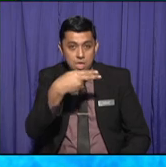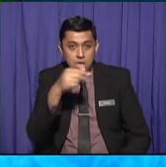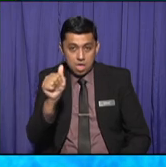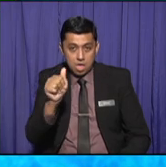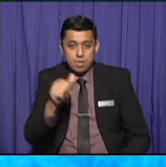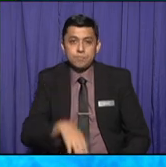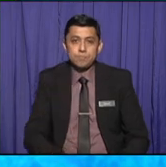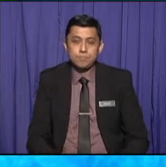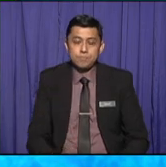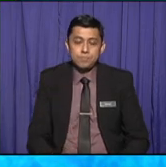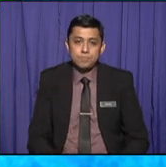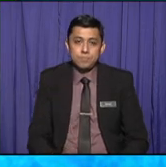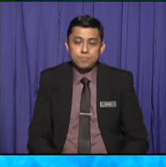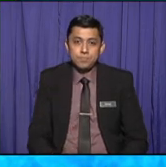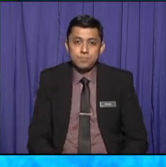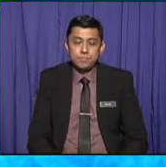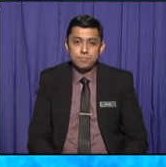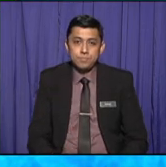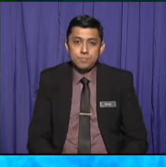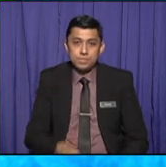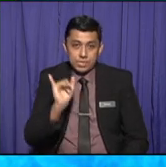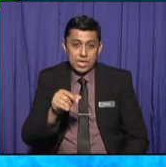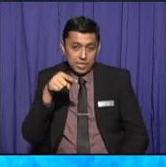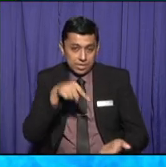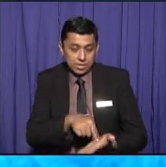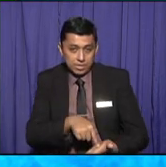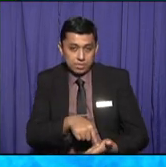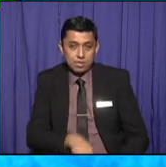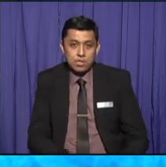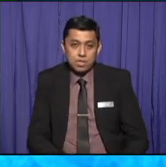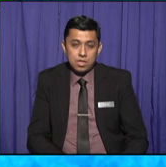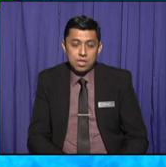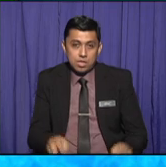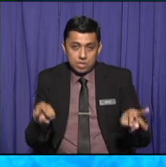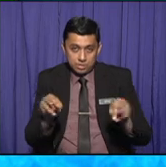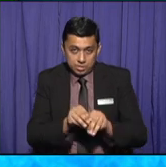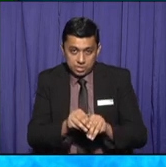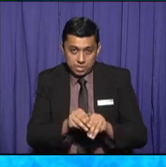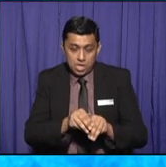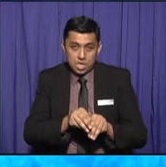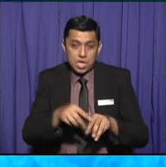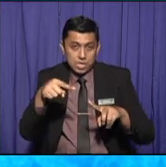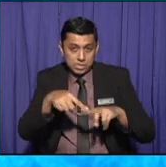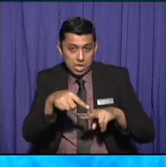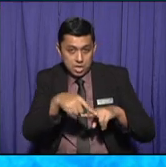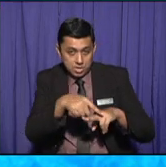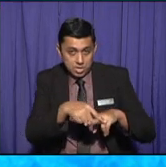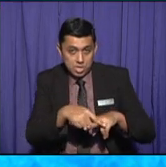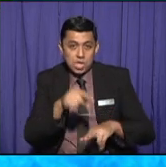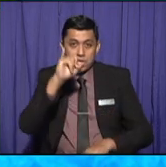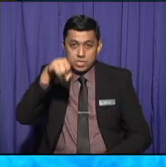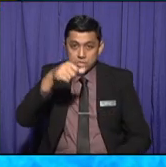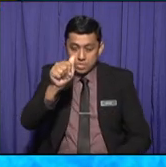ha. Yang ini macam Jari bunyinya ja.